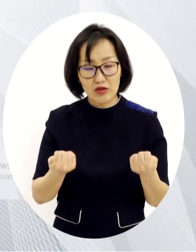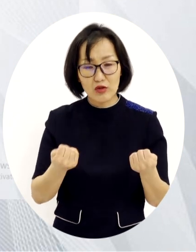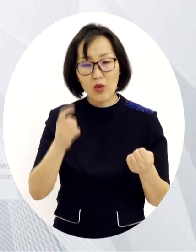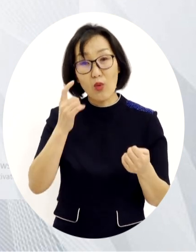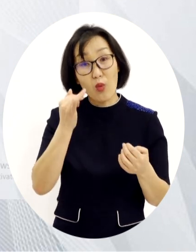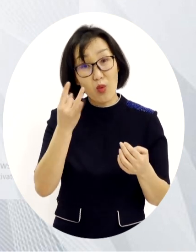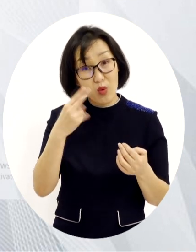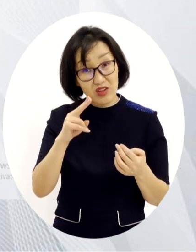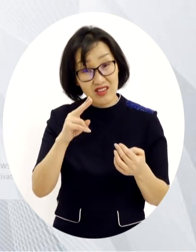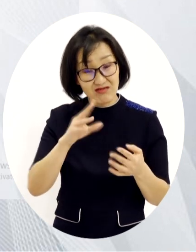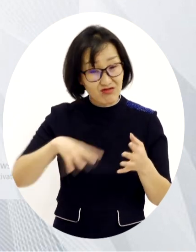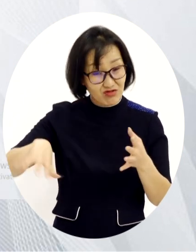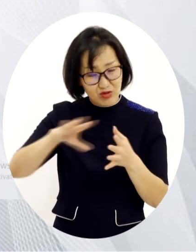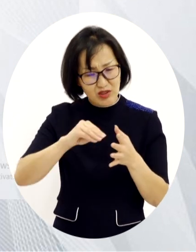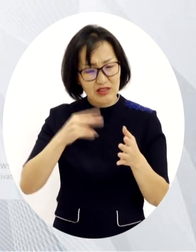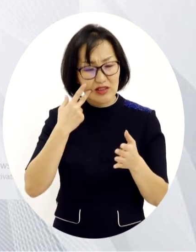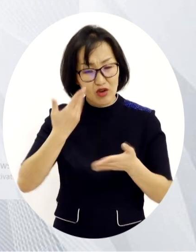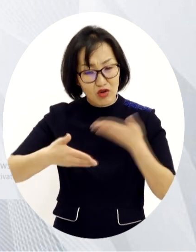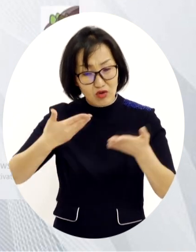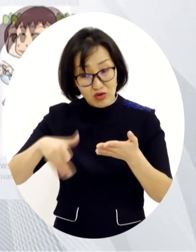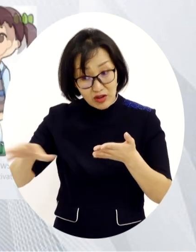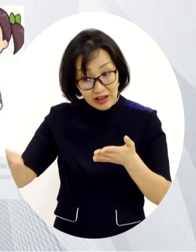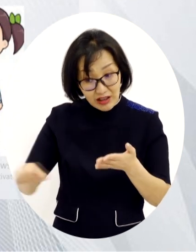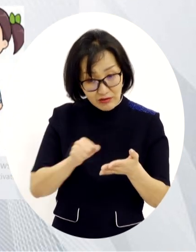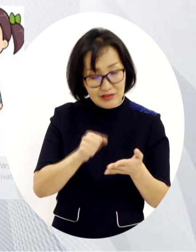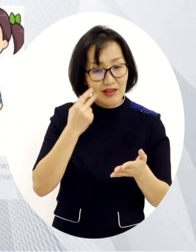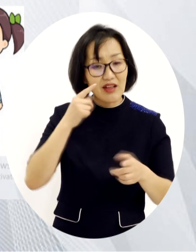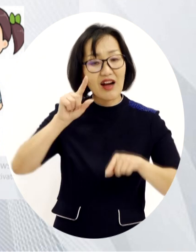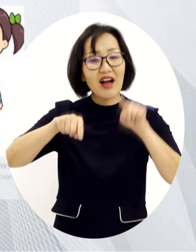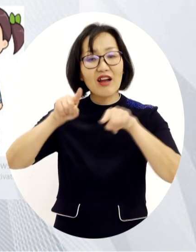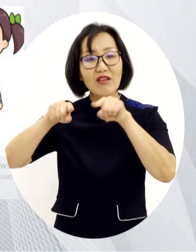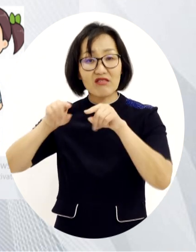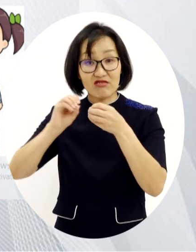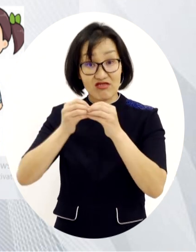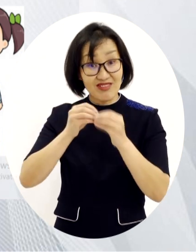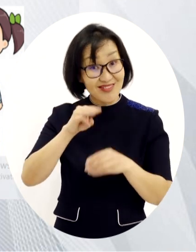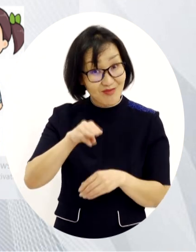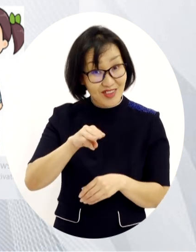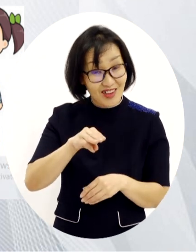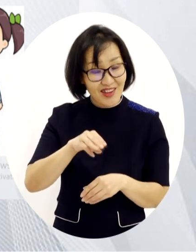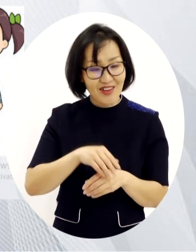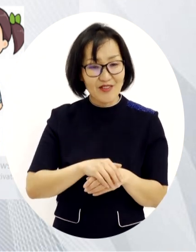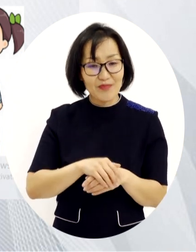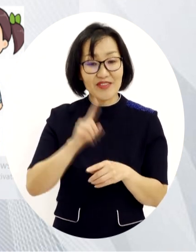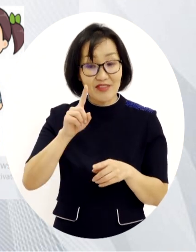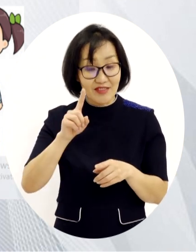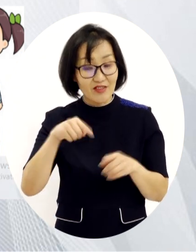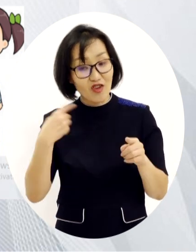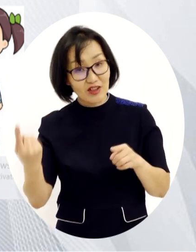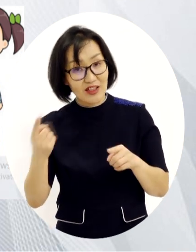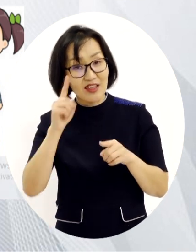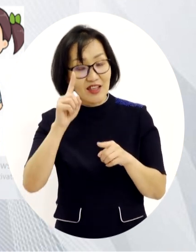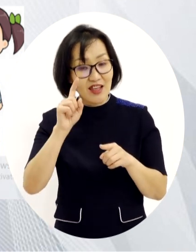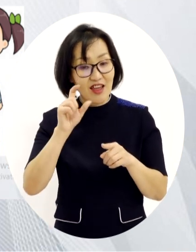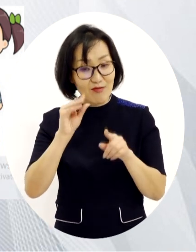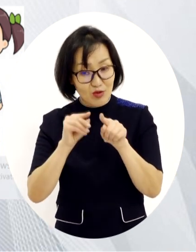зэрэг өгөгдлийг графикаар дүрсэлдэг юм байна. Бас нөгөө талаараа юу вэ? Нэг хэмжигдэхүүн